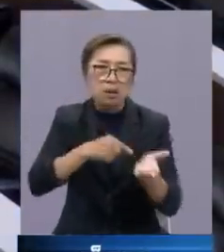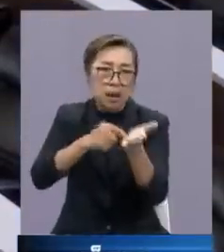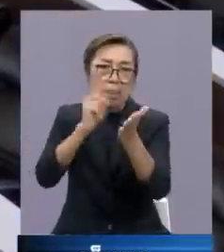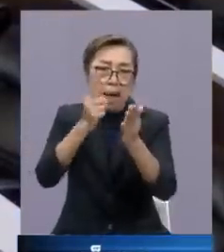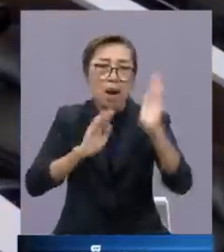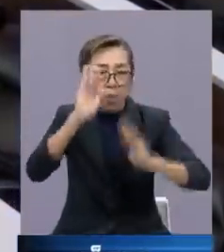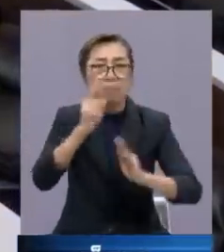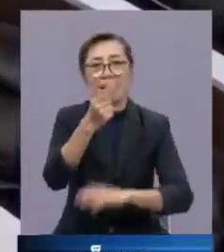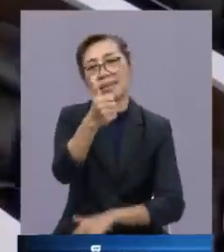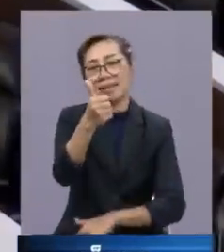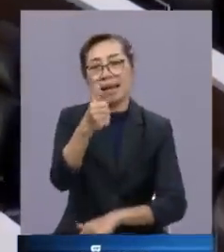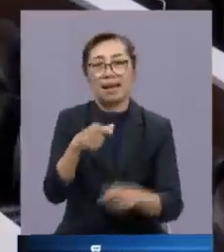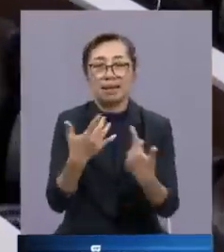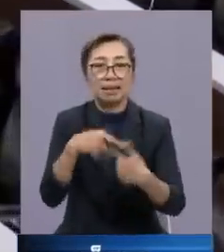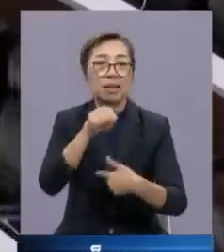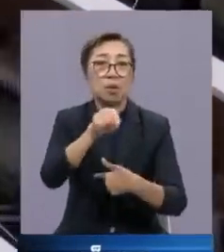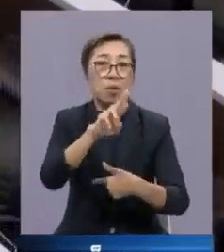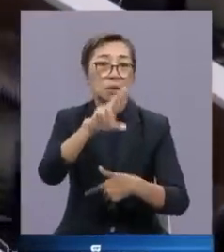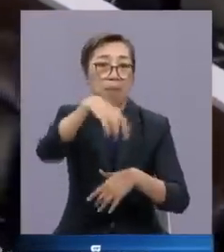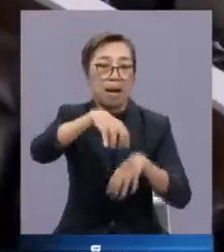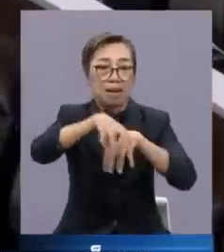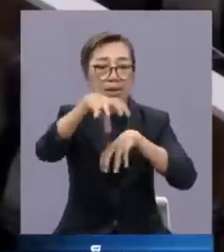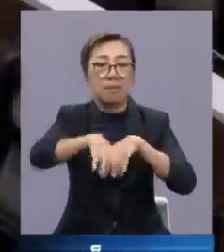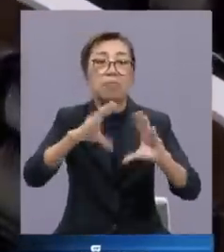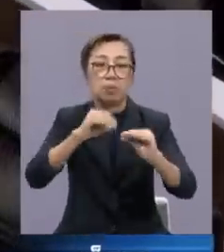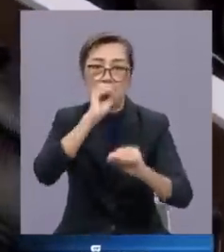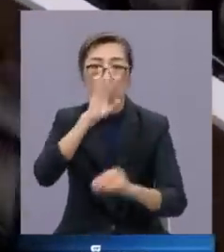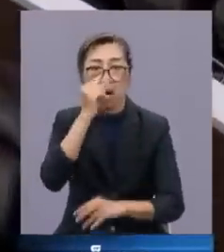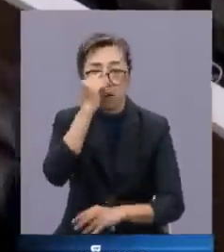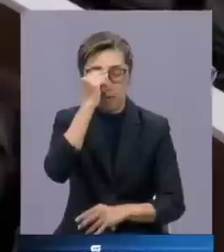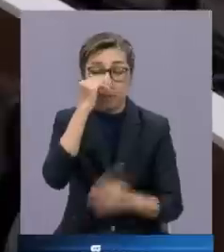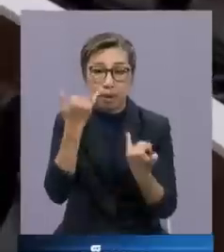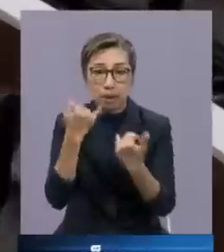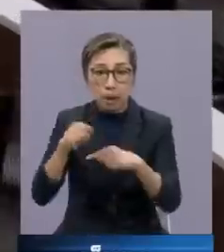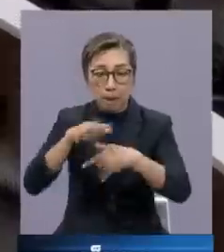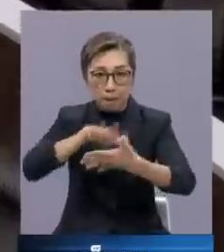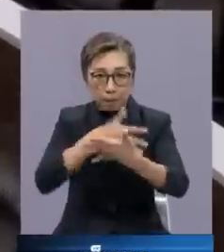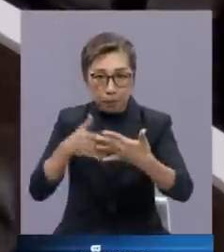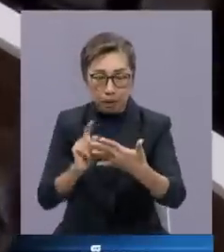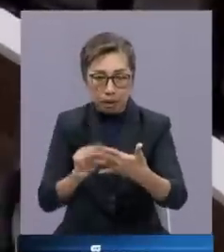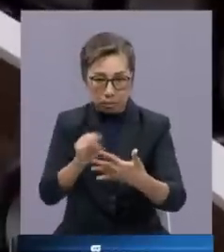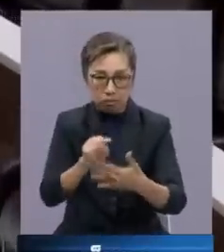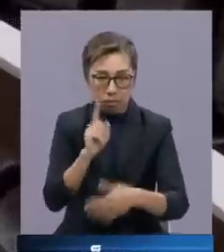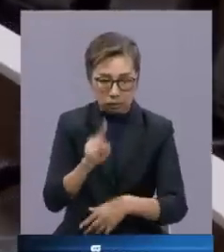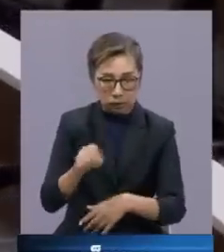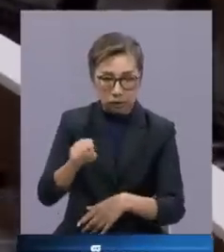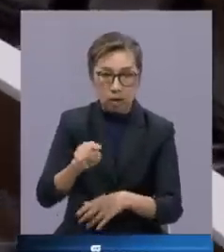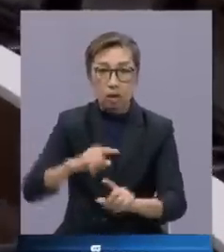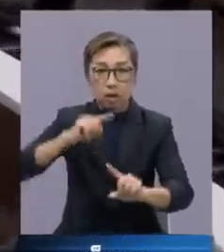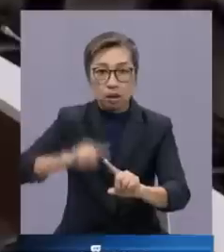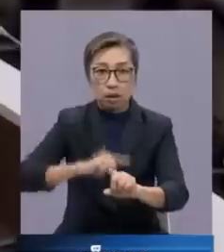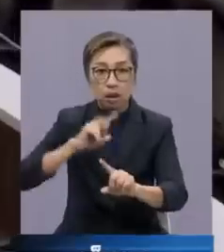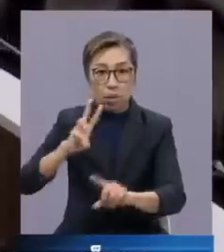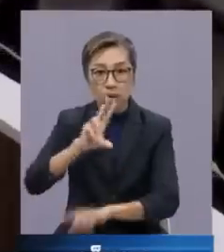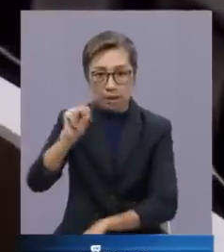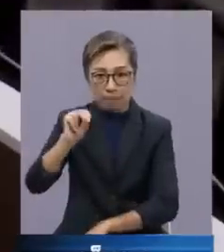มานะครับในขณะเดียวกันครับมีเรื่องของการเตรียมที่จะโหวตนะฮะกดดันให้โหวตนายกในวันที่30